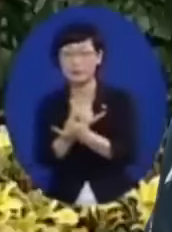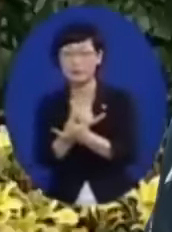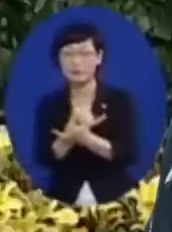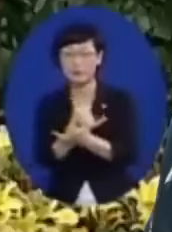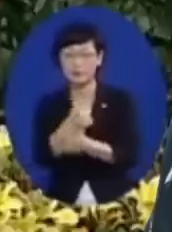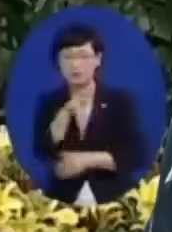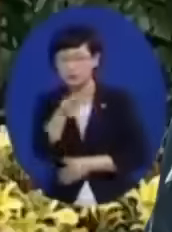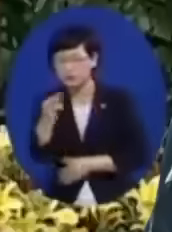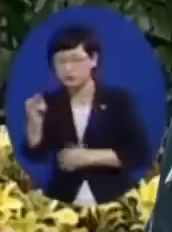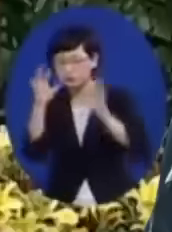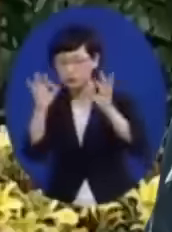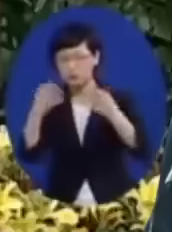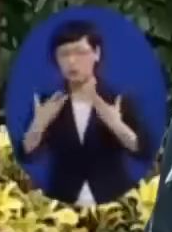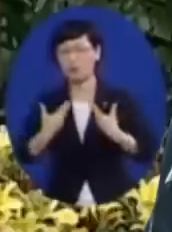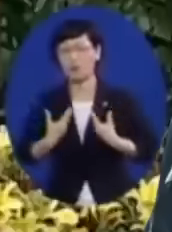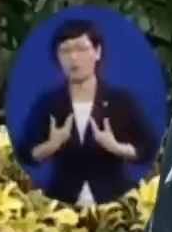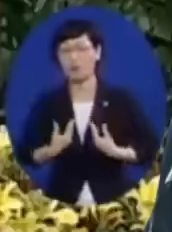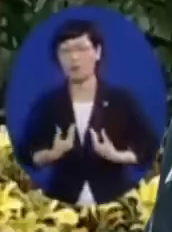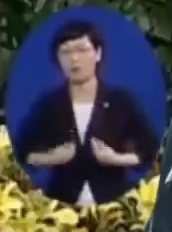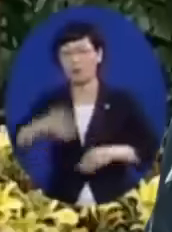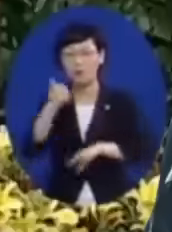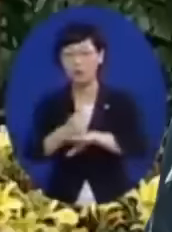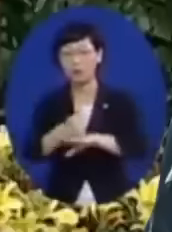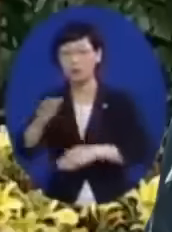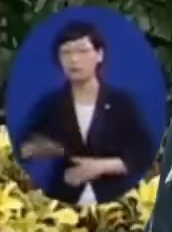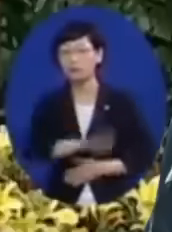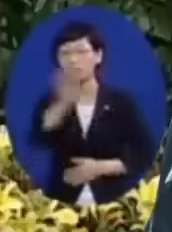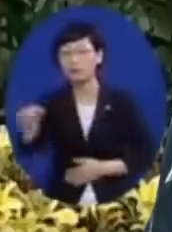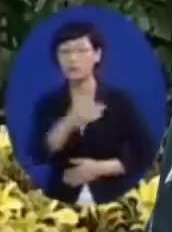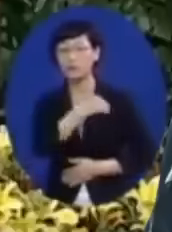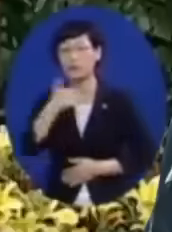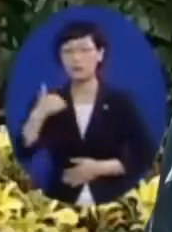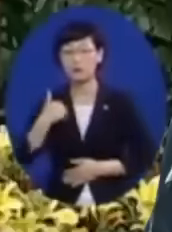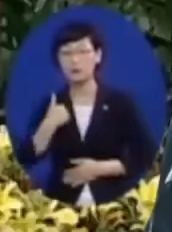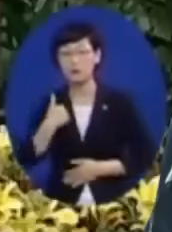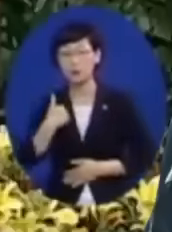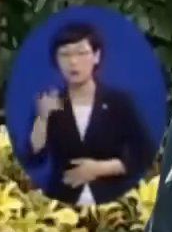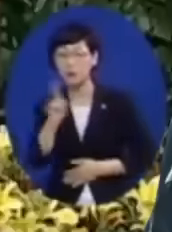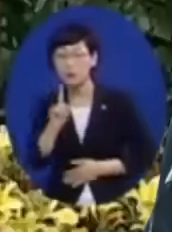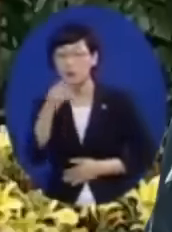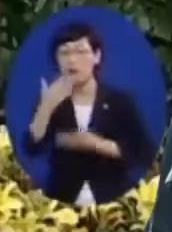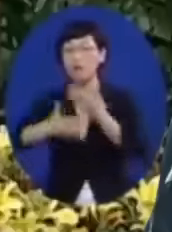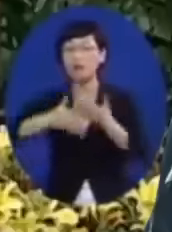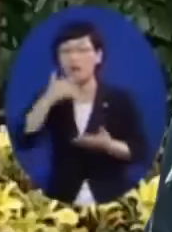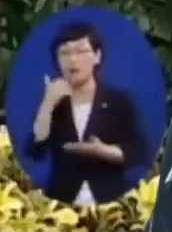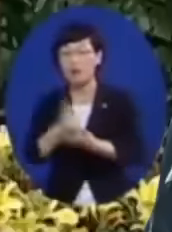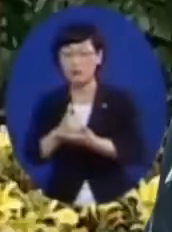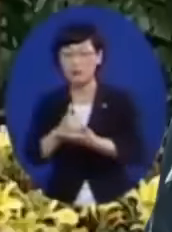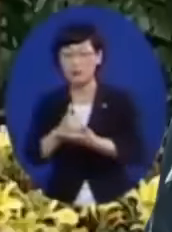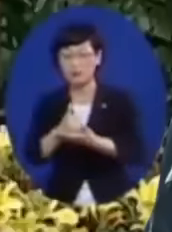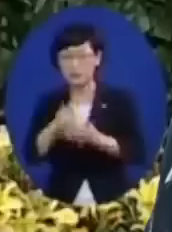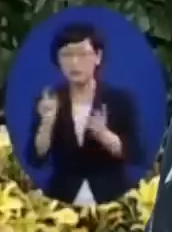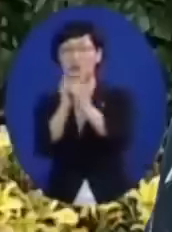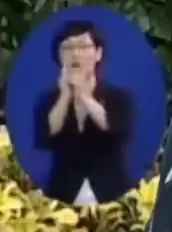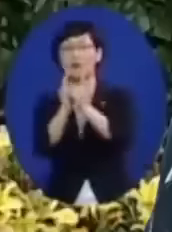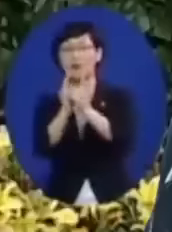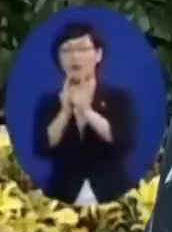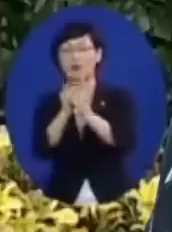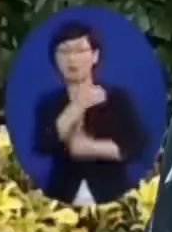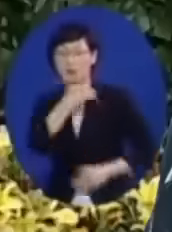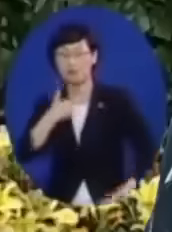실망하고 결국 우리의 만족은 하나님을 찾는 데서 오게 된